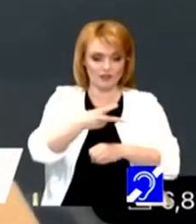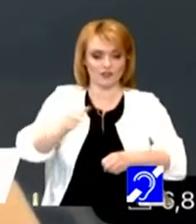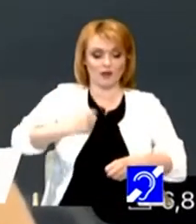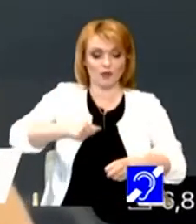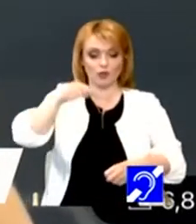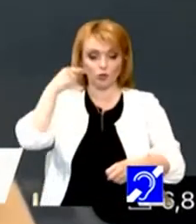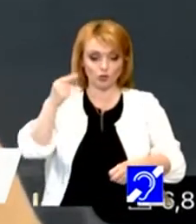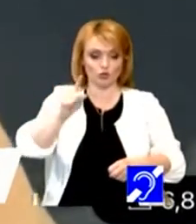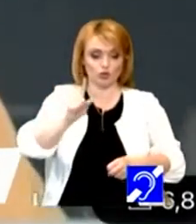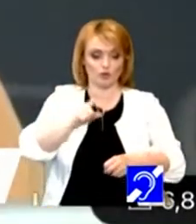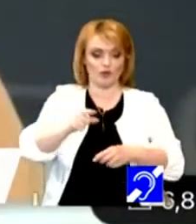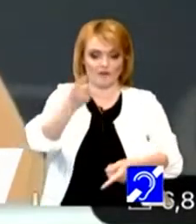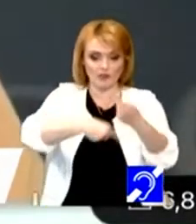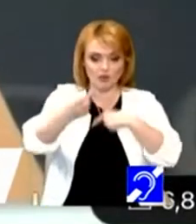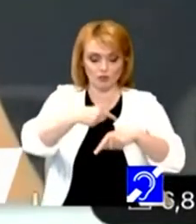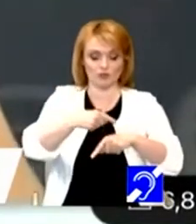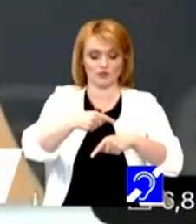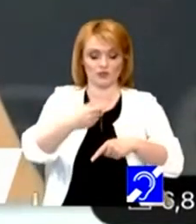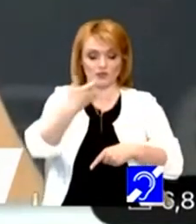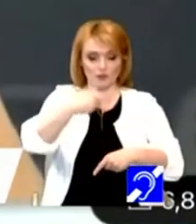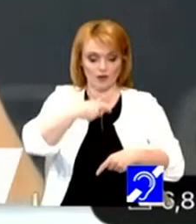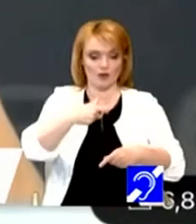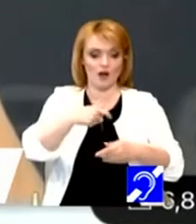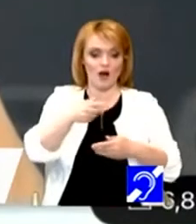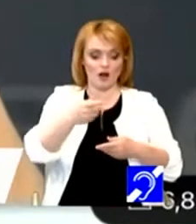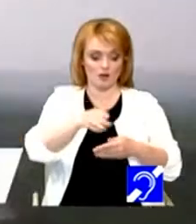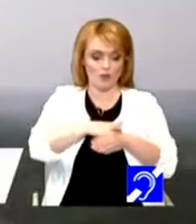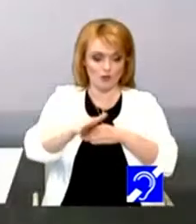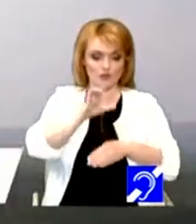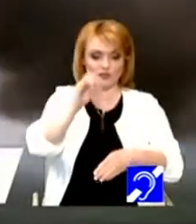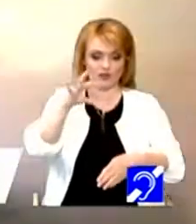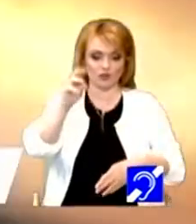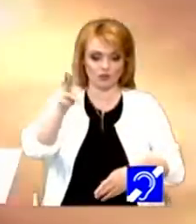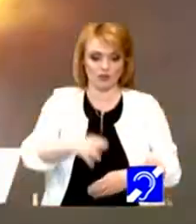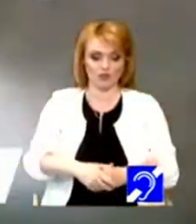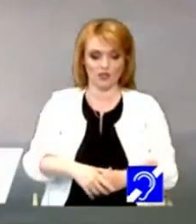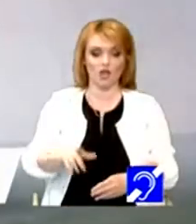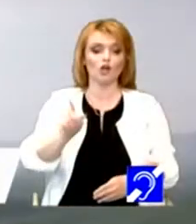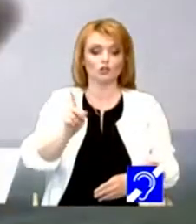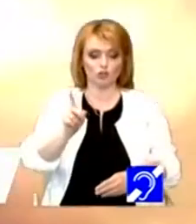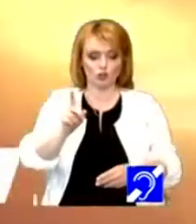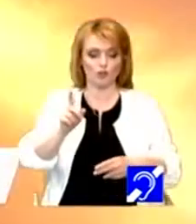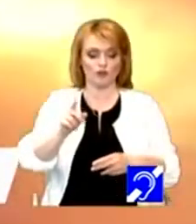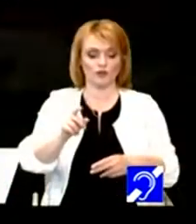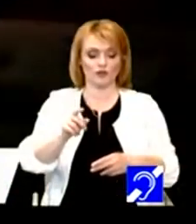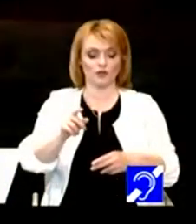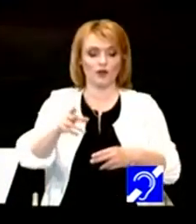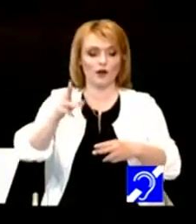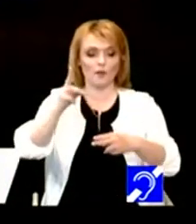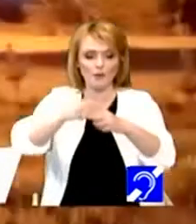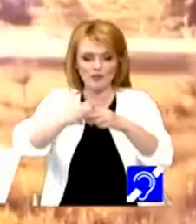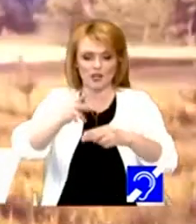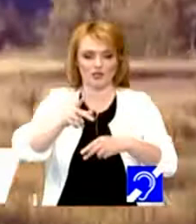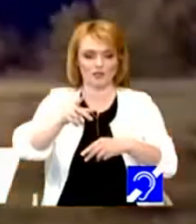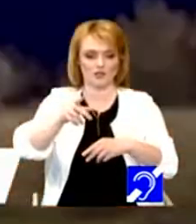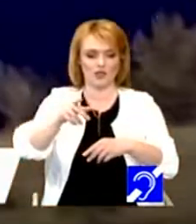2 тижні? Ні, нереально. Просто нереально. Не візьмуть. Pentru a împiedica sosirea întărilor pentru ucraineni, rușii aruncă în